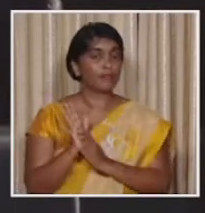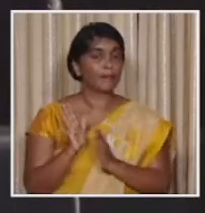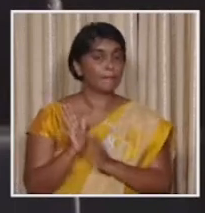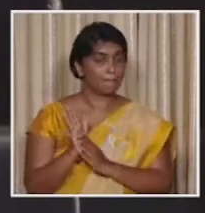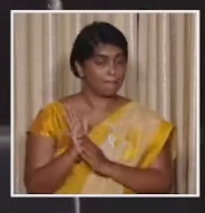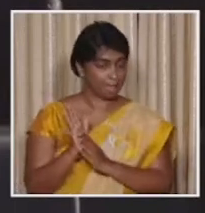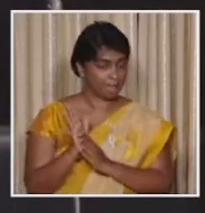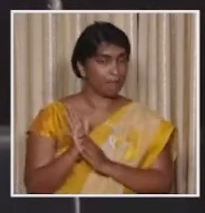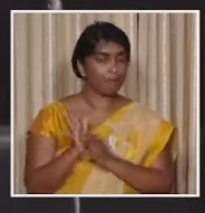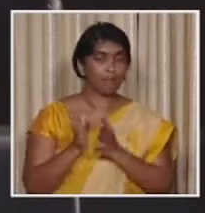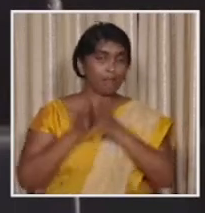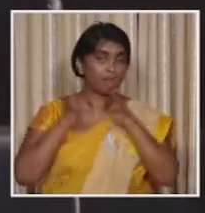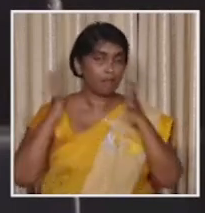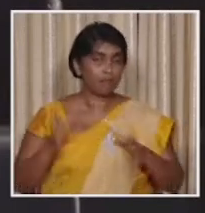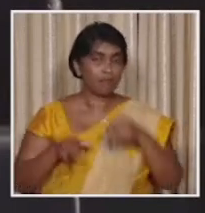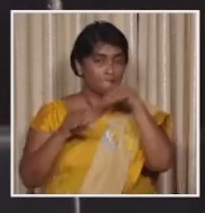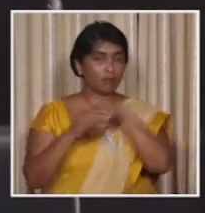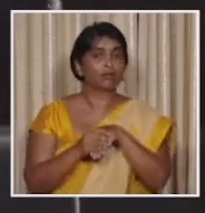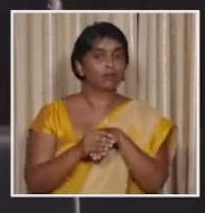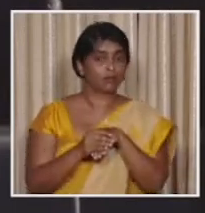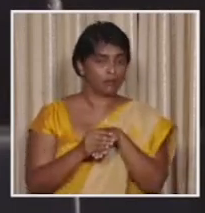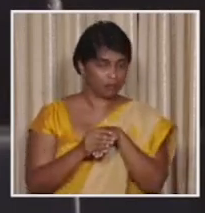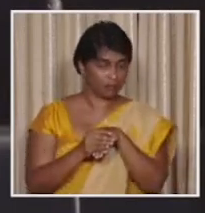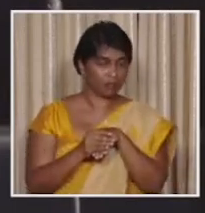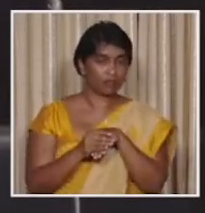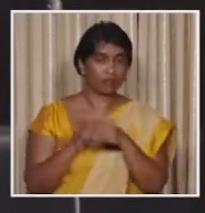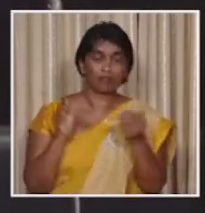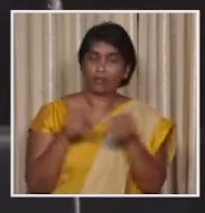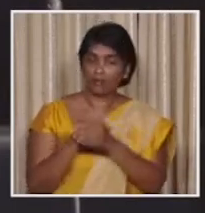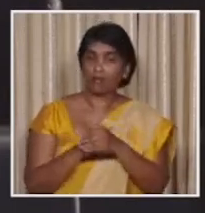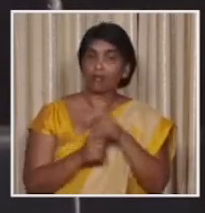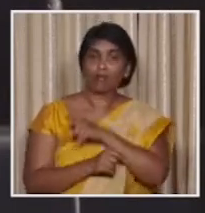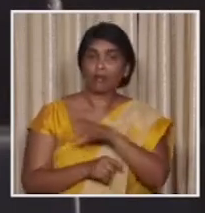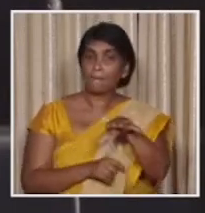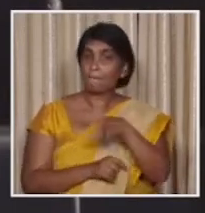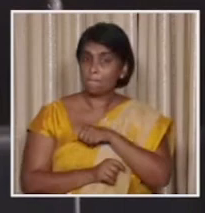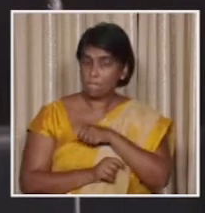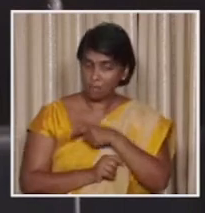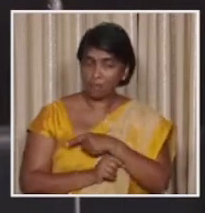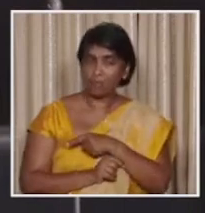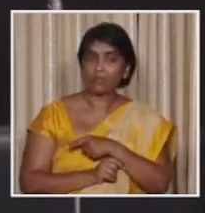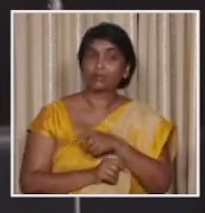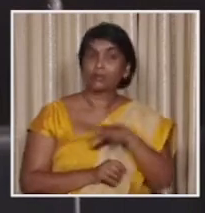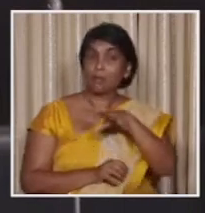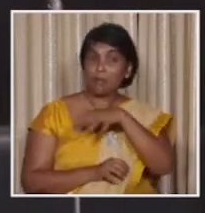සමාජිකයෝ බහුතරයක් ඉන්න මුවාවෙන් ඒක පාවිච්චි කරමින් ඒ